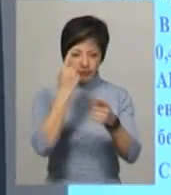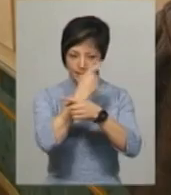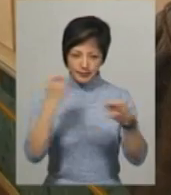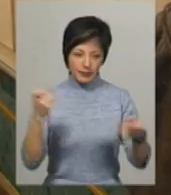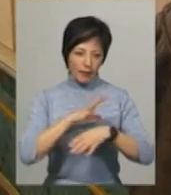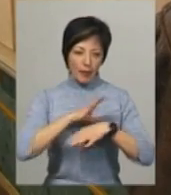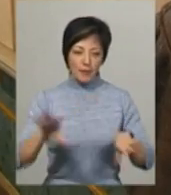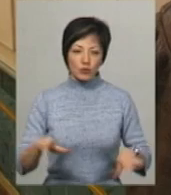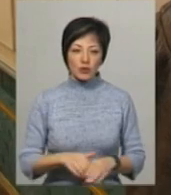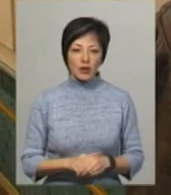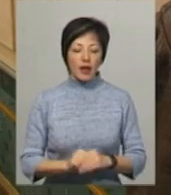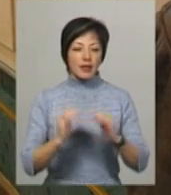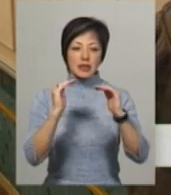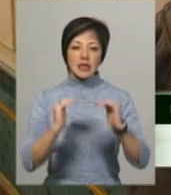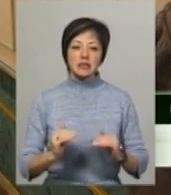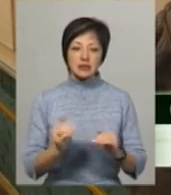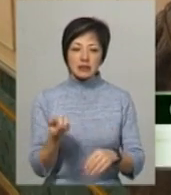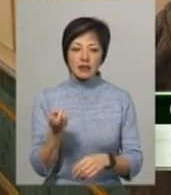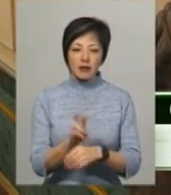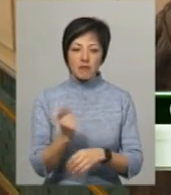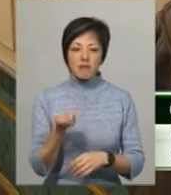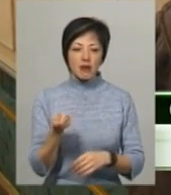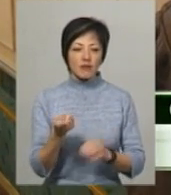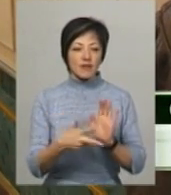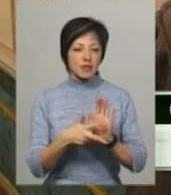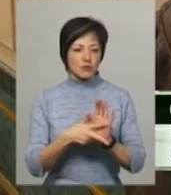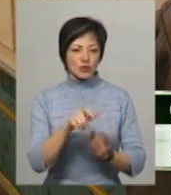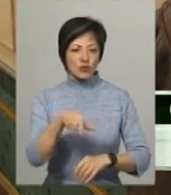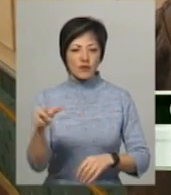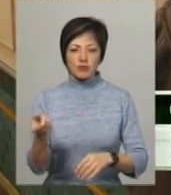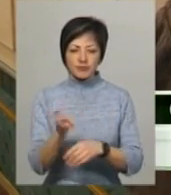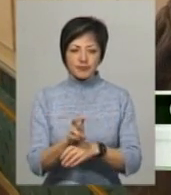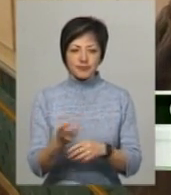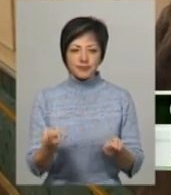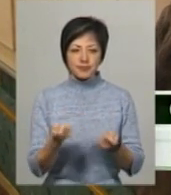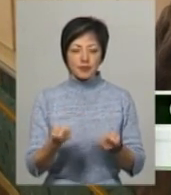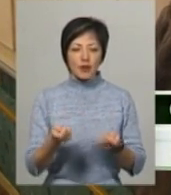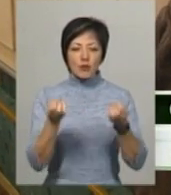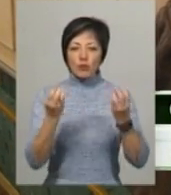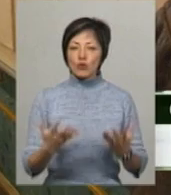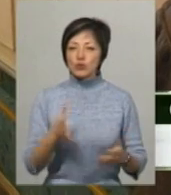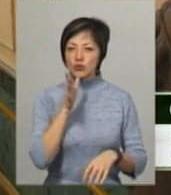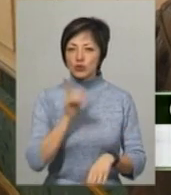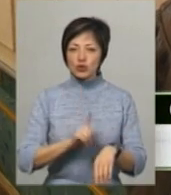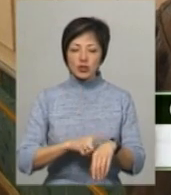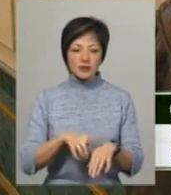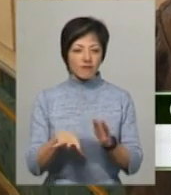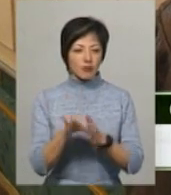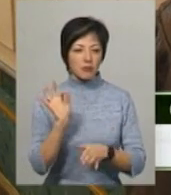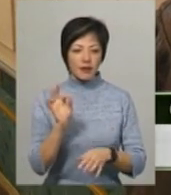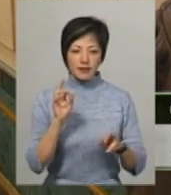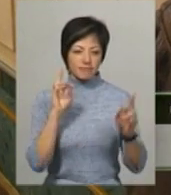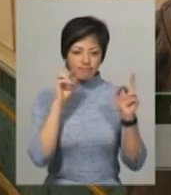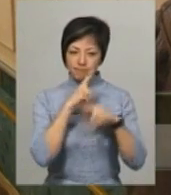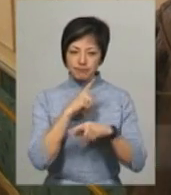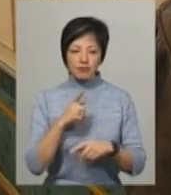анонсувалося. Дуже низька явка, там було ще 8 чоловік, ми перерахували. Просто, що час вибраний невдало, мабуть,